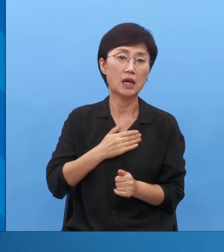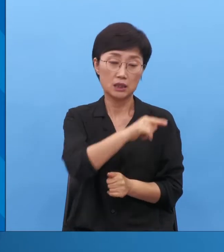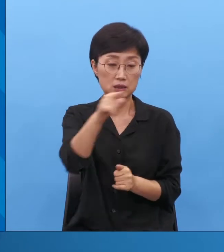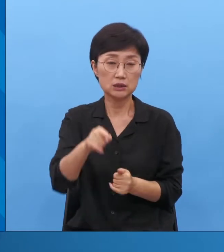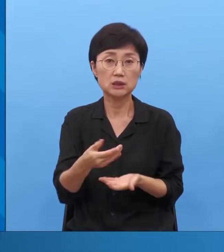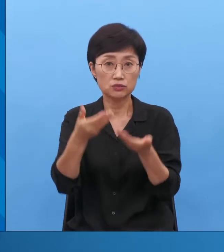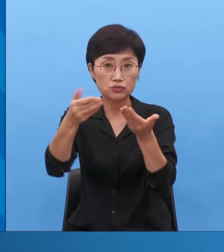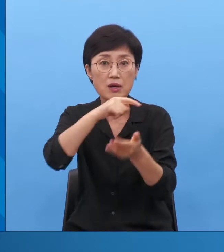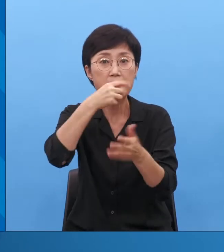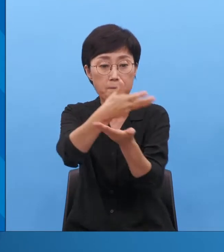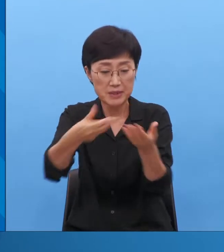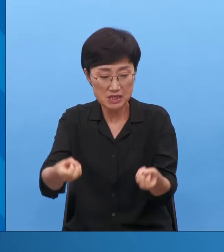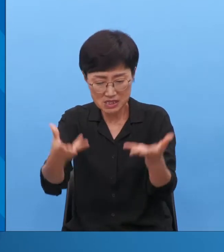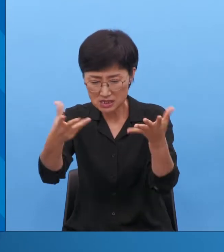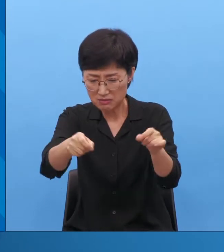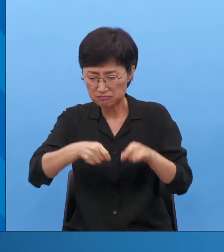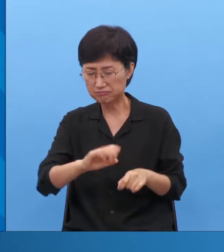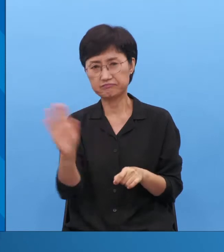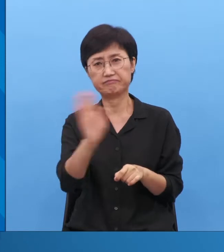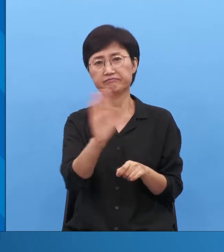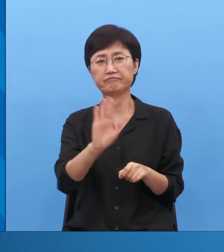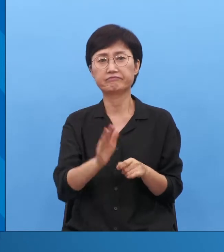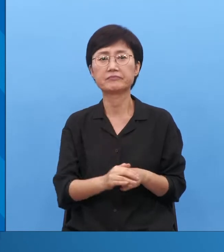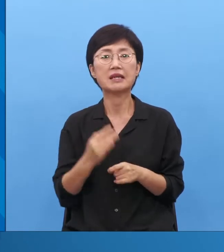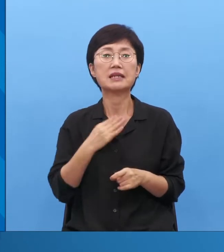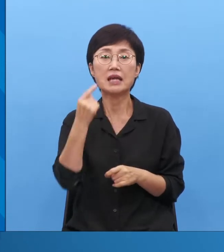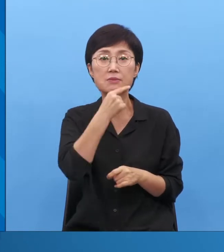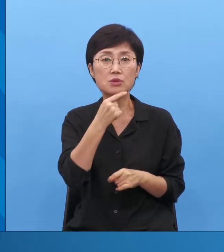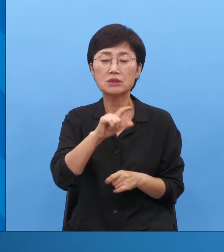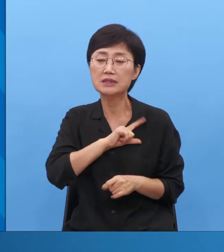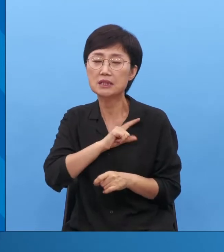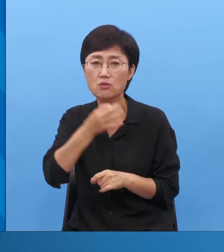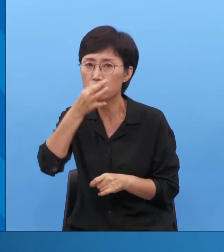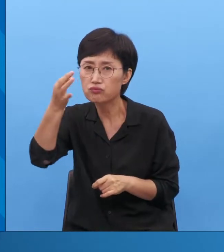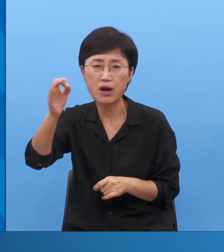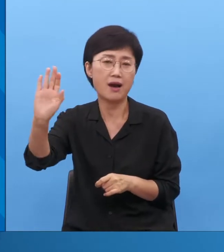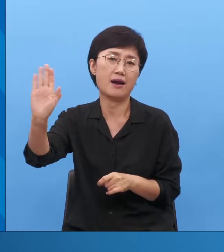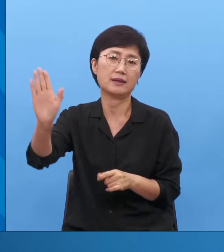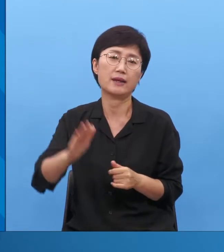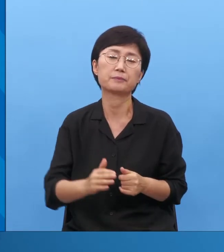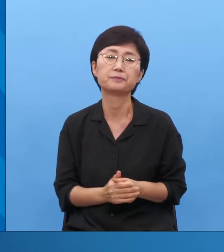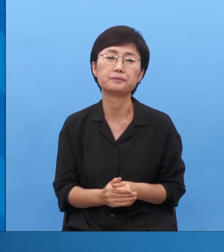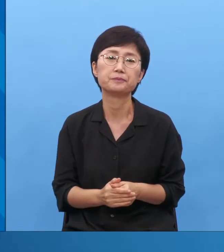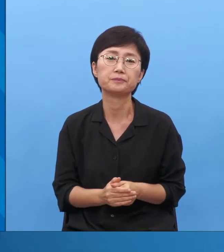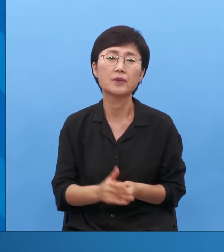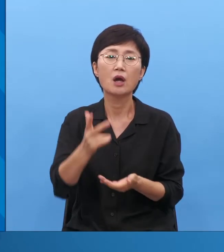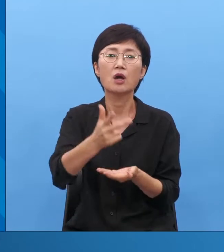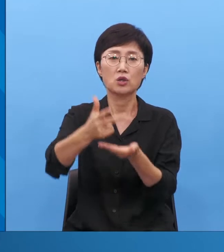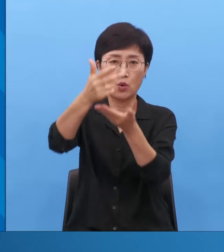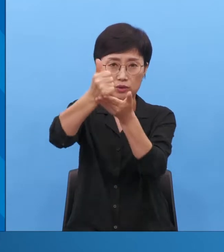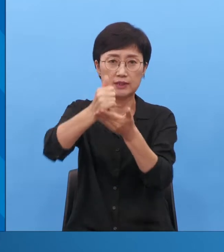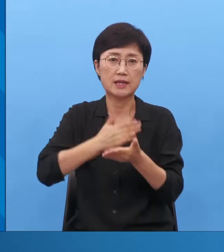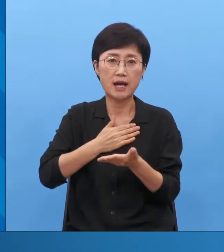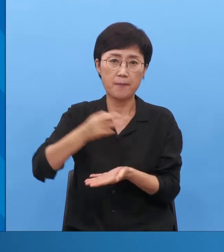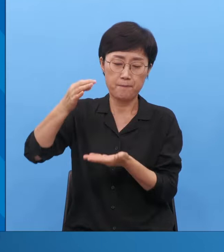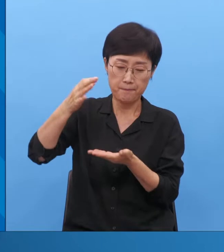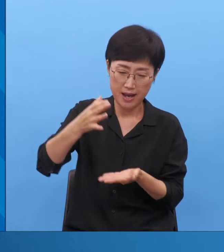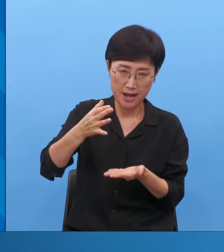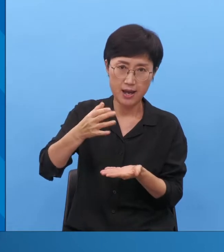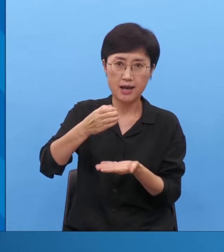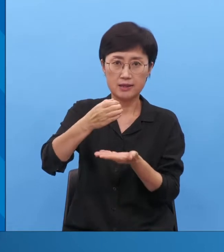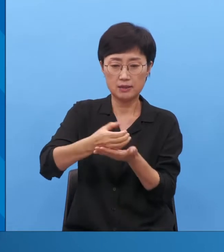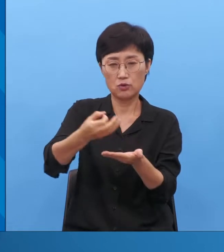나는 그들이 드리는 피의 전제를 드리지 아니하며 내 입술로 그 이름도 부르지 아니하리로다. 여호와는 나의